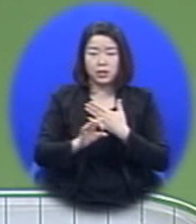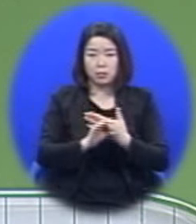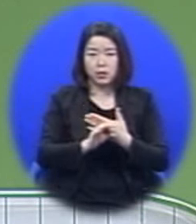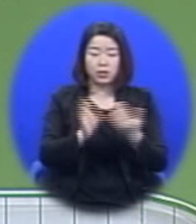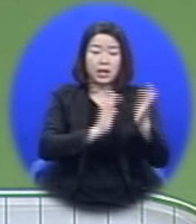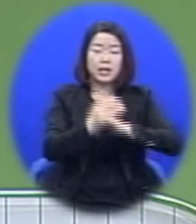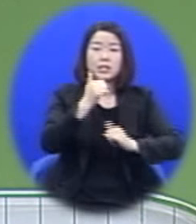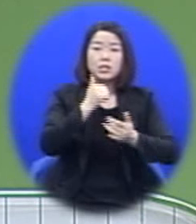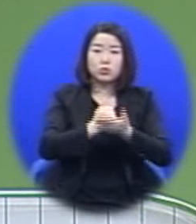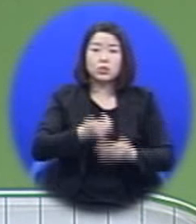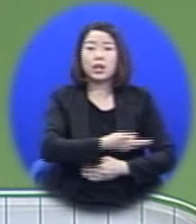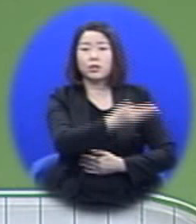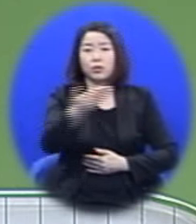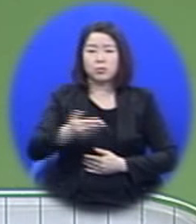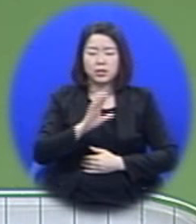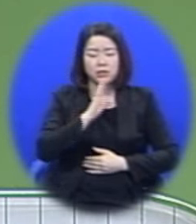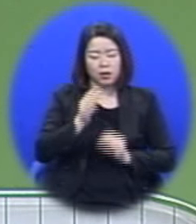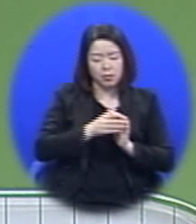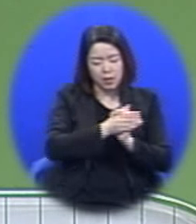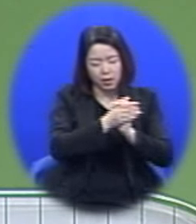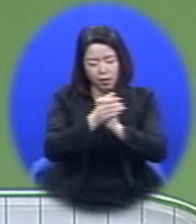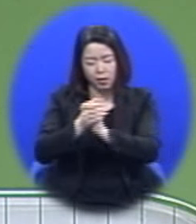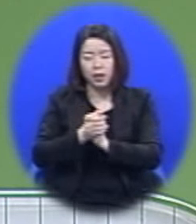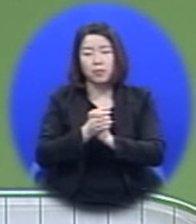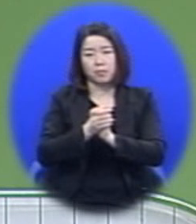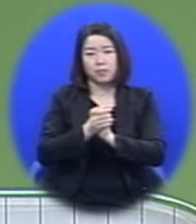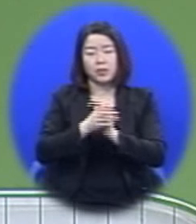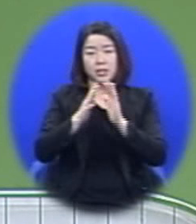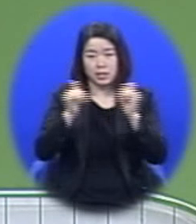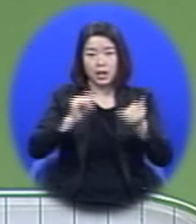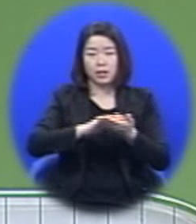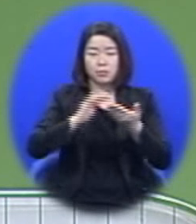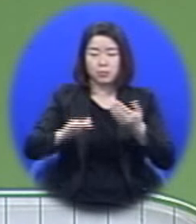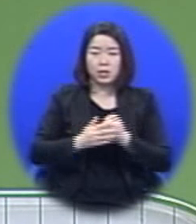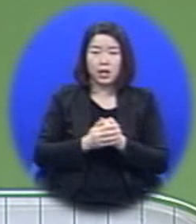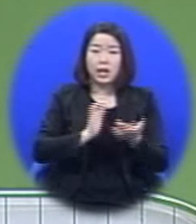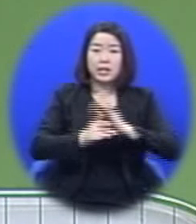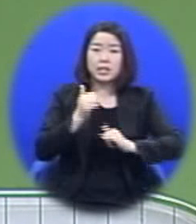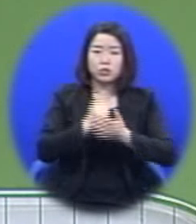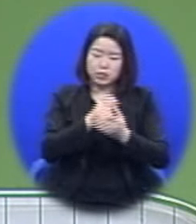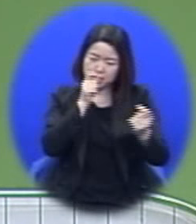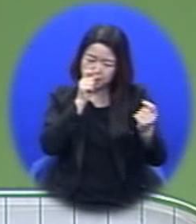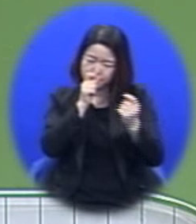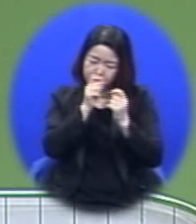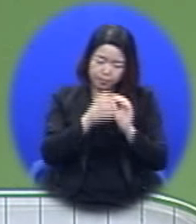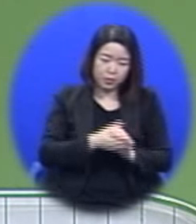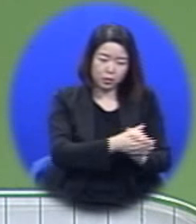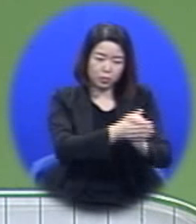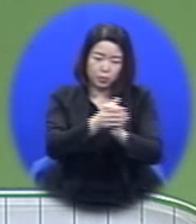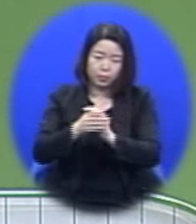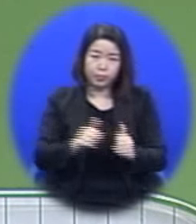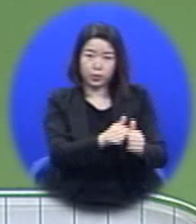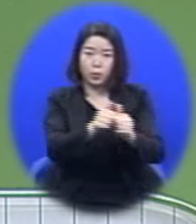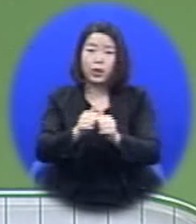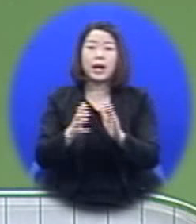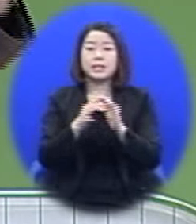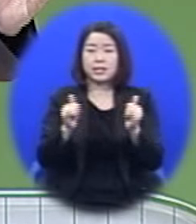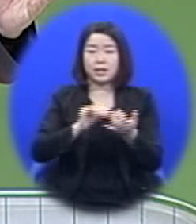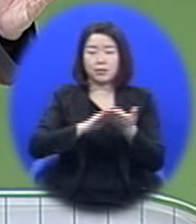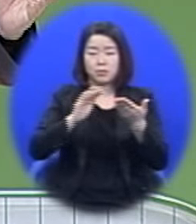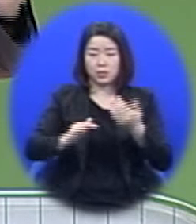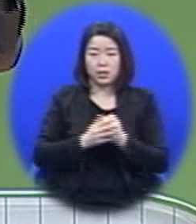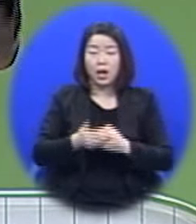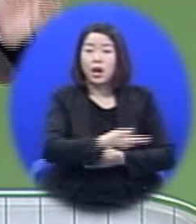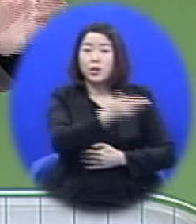예수님과 여러분이 정말 연합한 사람일 때, 예수님과 친밀히 동행하는 사람일 때, 여러분이 예수님